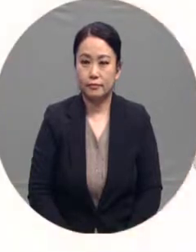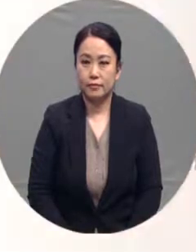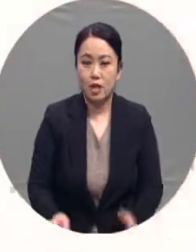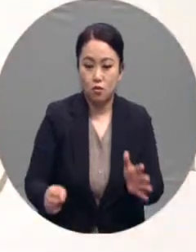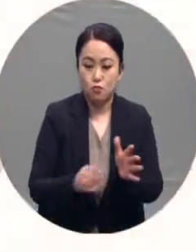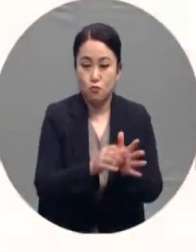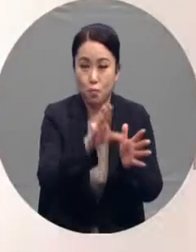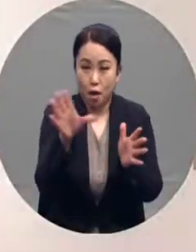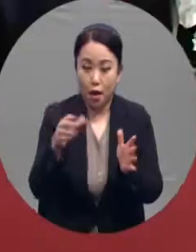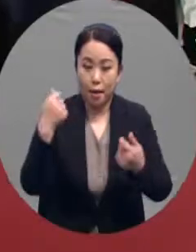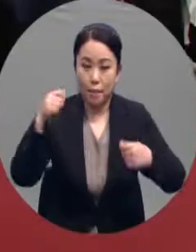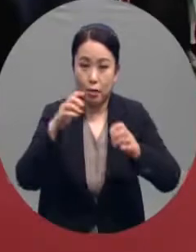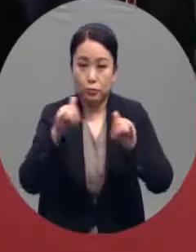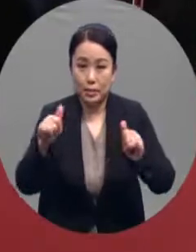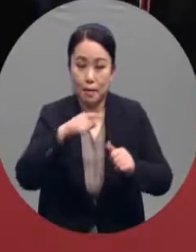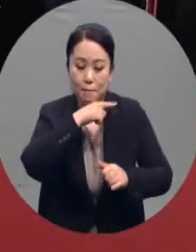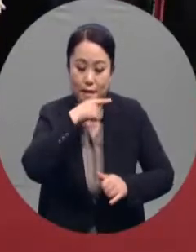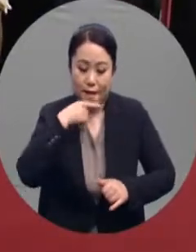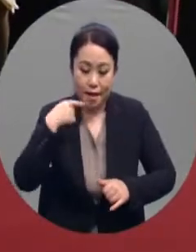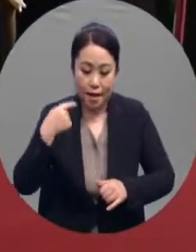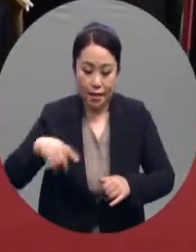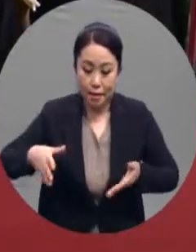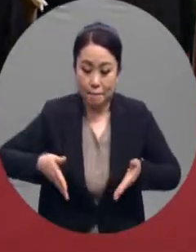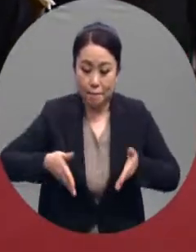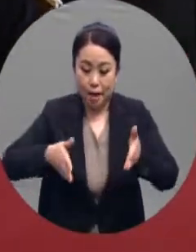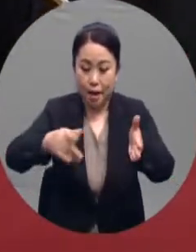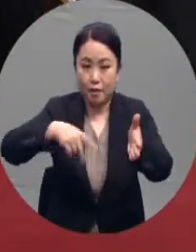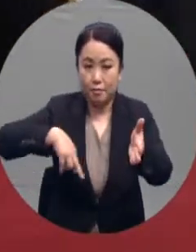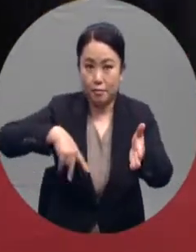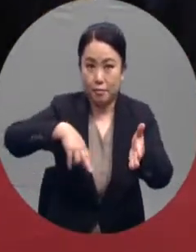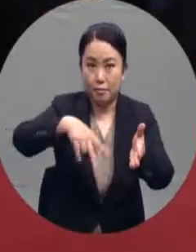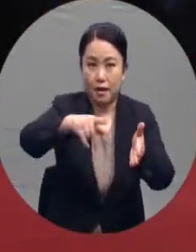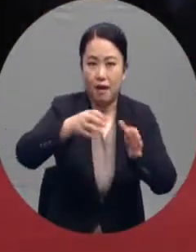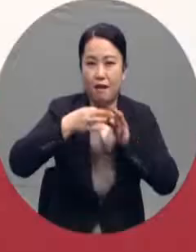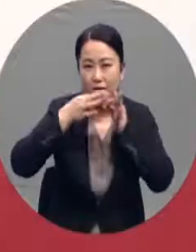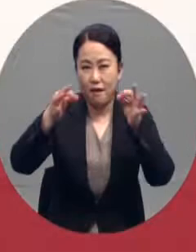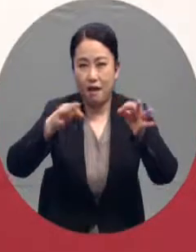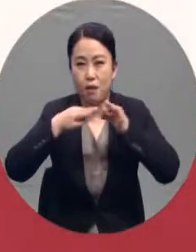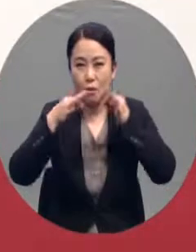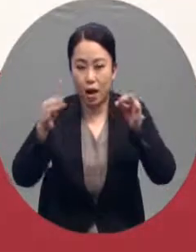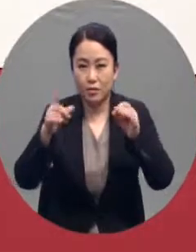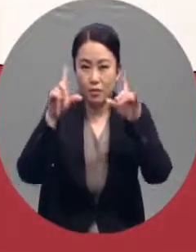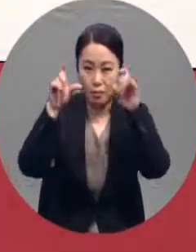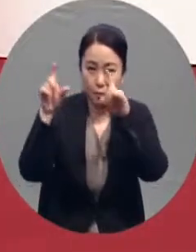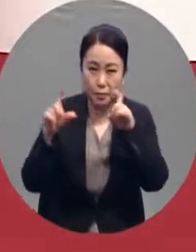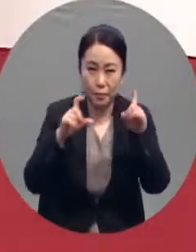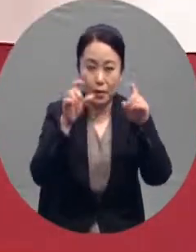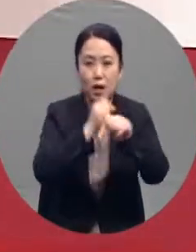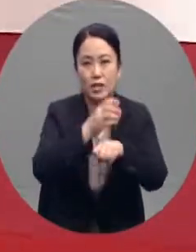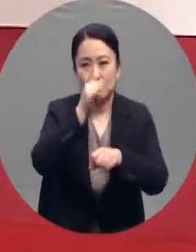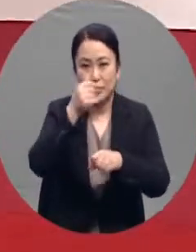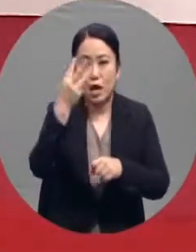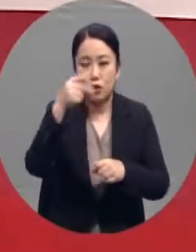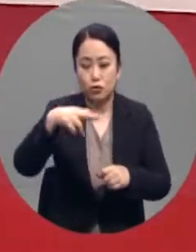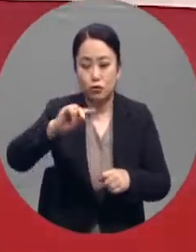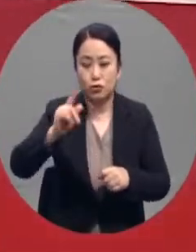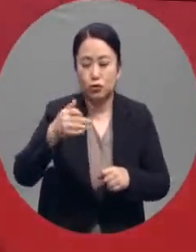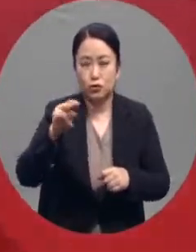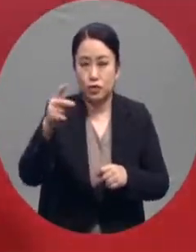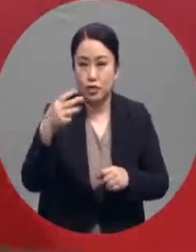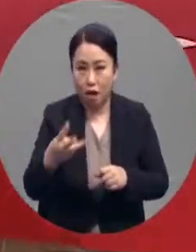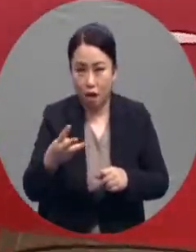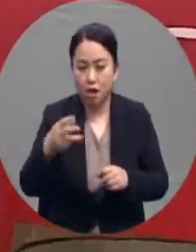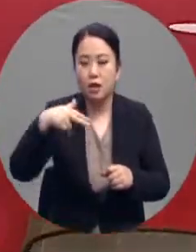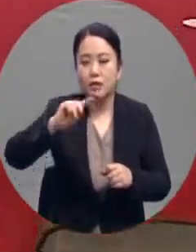유명 배우들이 레드카펫을 밟자 환호성이 터지고 플래시 세례가 쏟아집니다. 배우 류준열과 전여빈의 사회로 문을